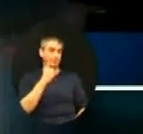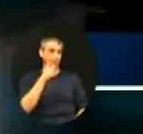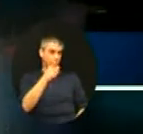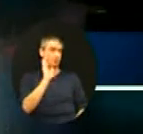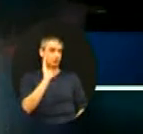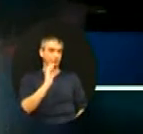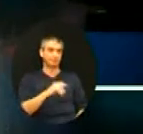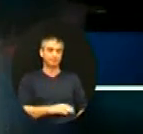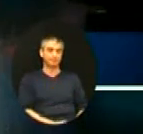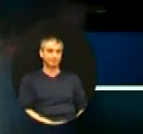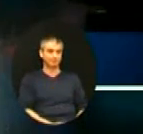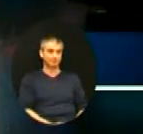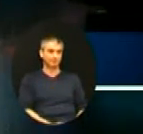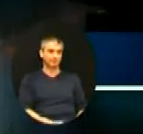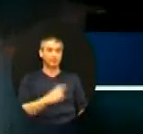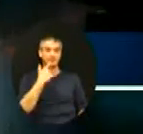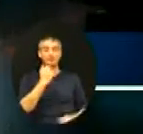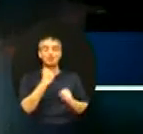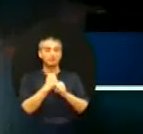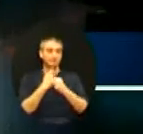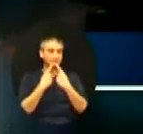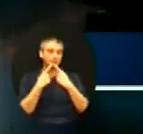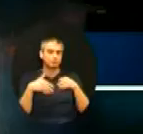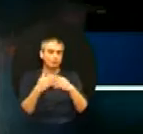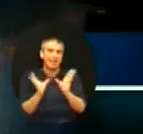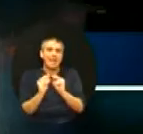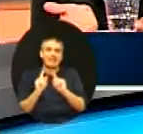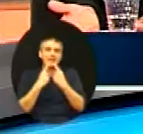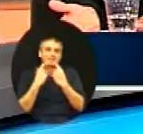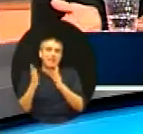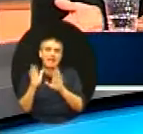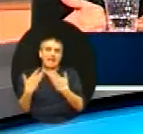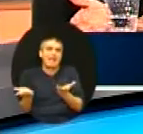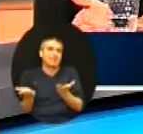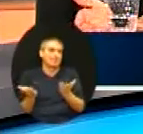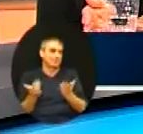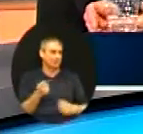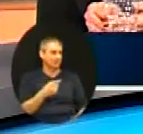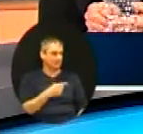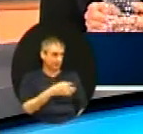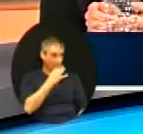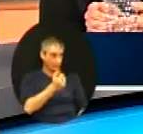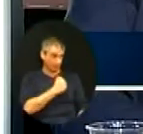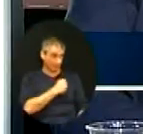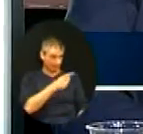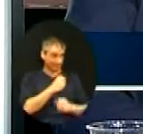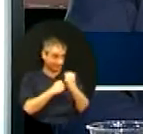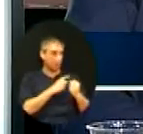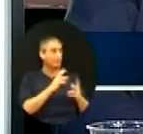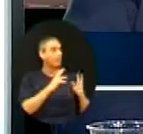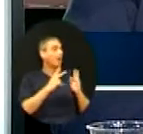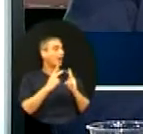בנימין נתניהו. אין ומתנהל מסע ומתן לשלטון. לא רוצים ולא מעוניינים. המתכון הכי